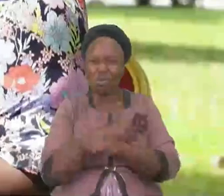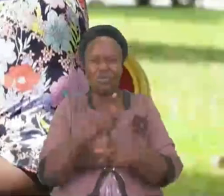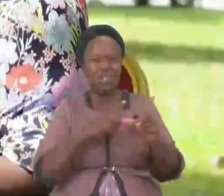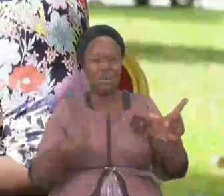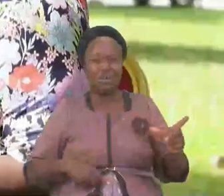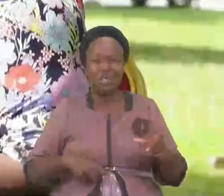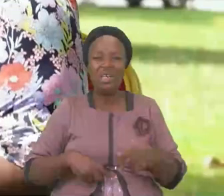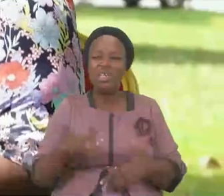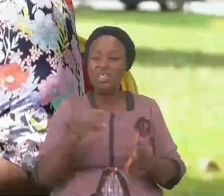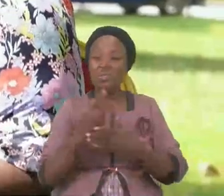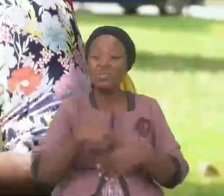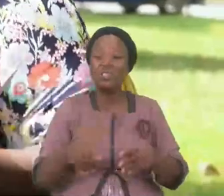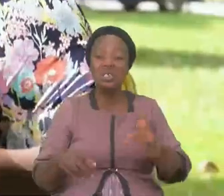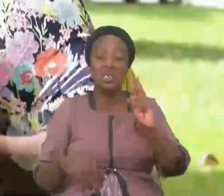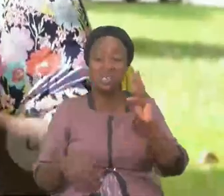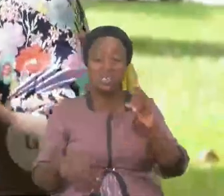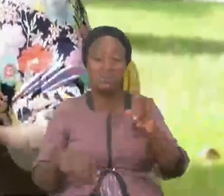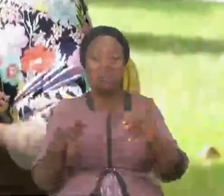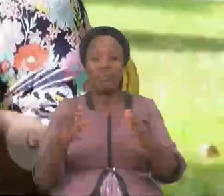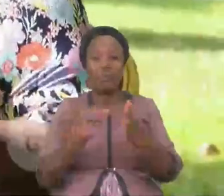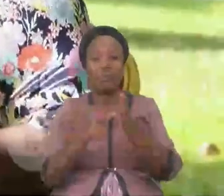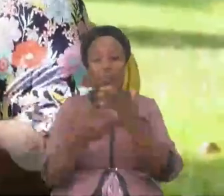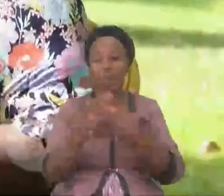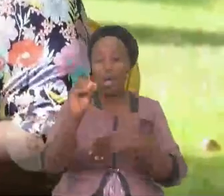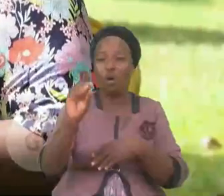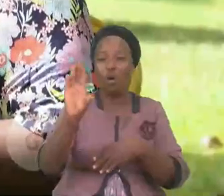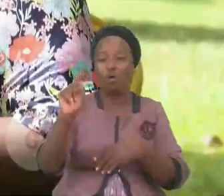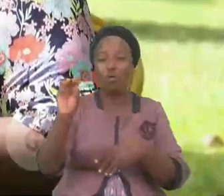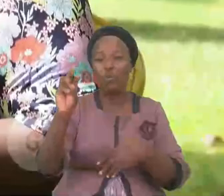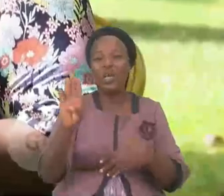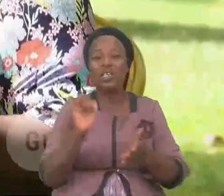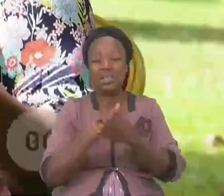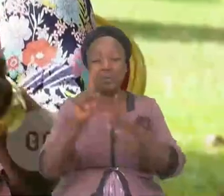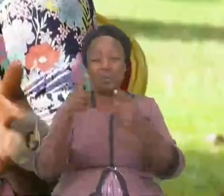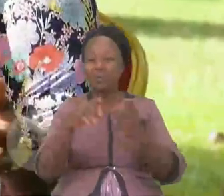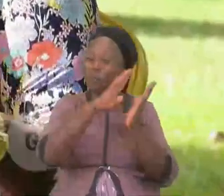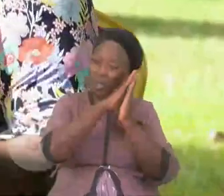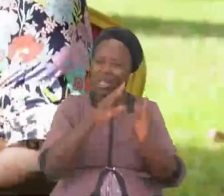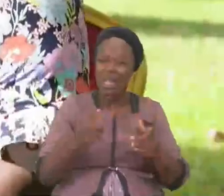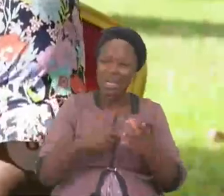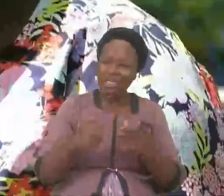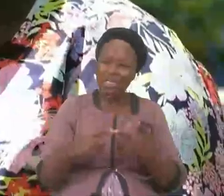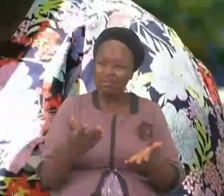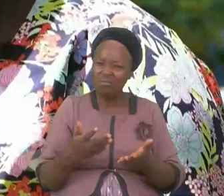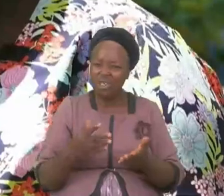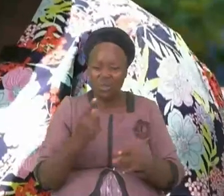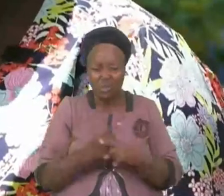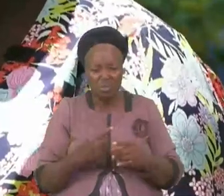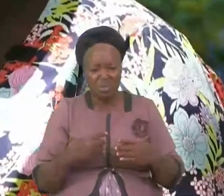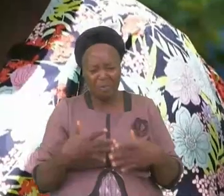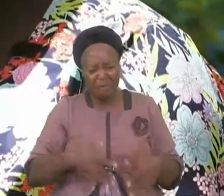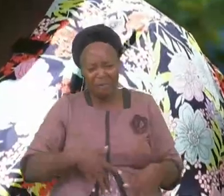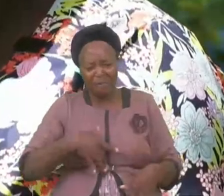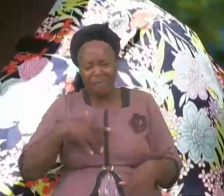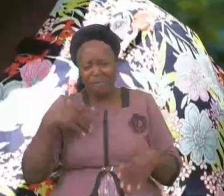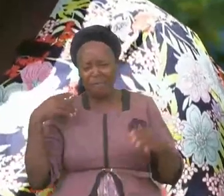Williams. Le 16 octobre, au milieu de la nuit, le 16, j'ai senti une